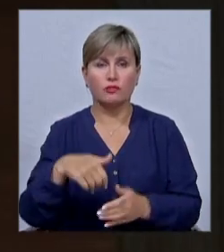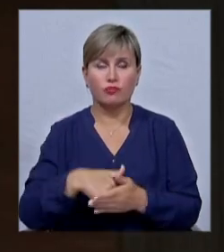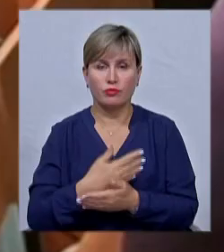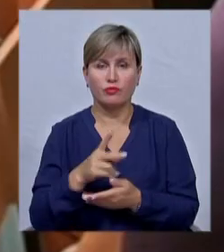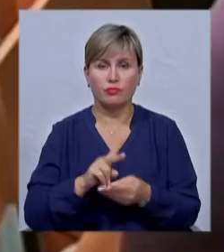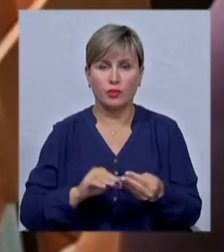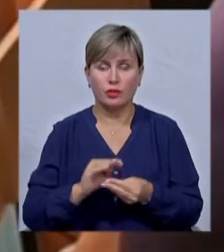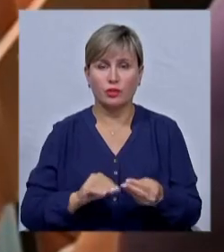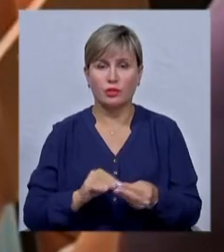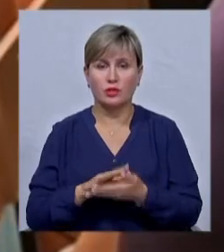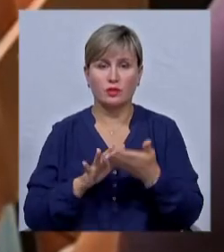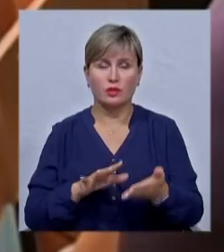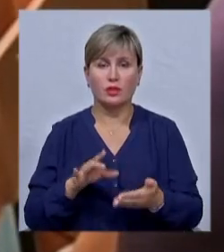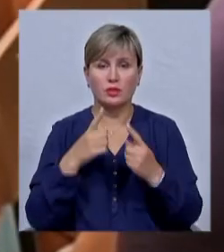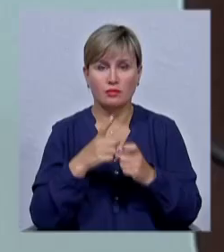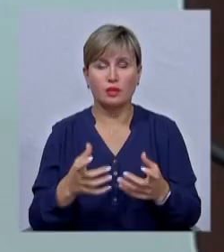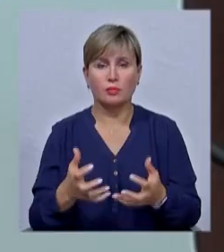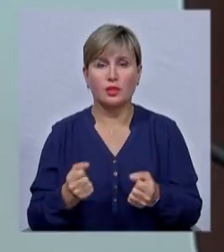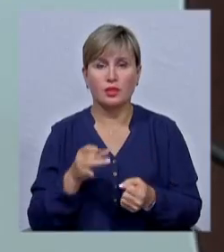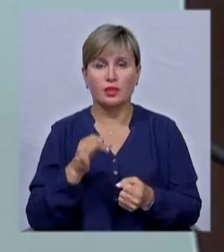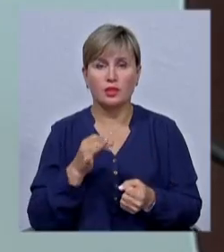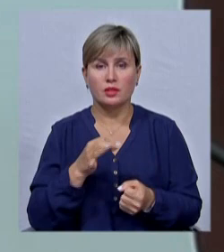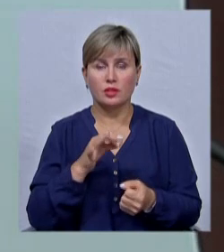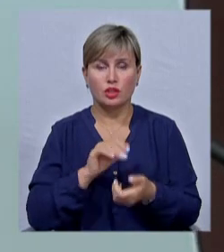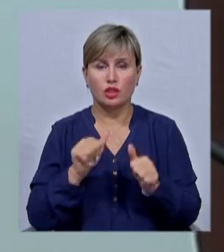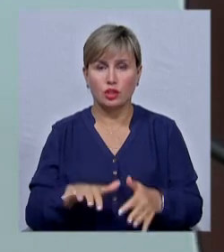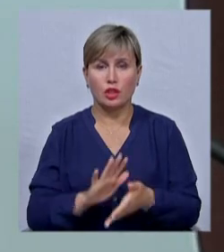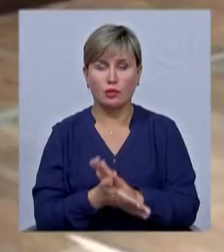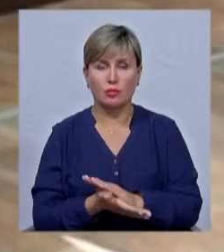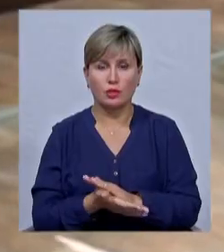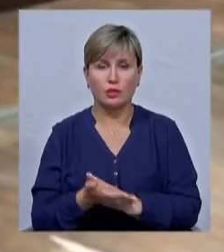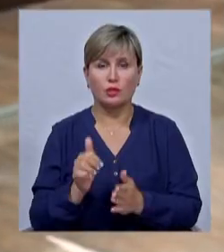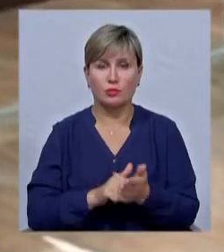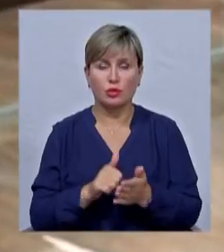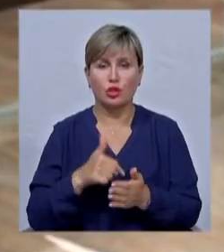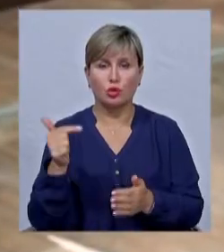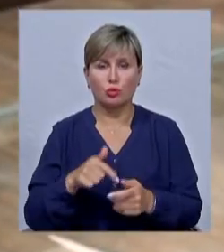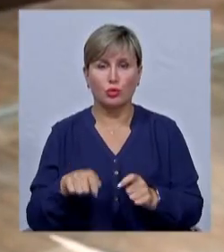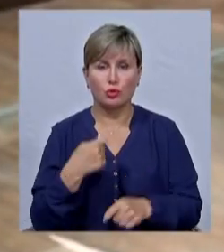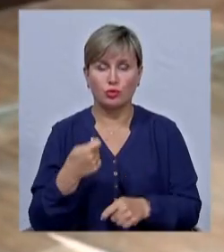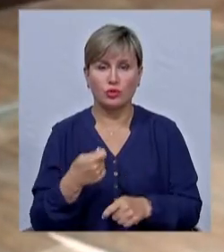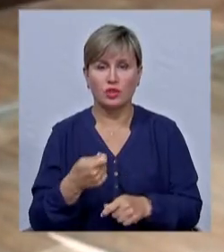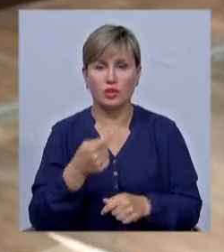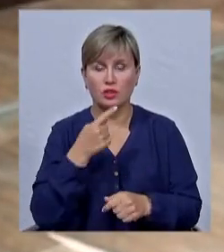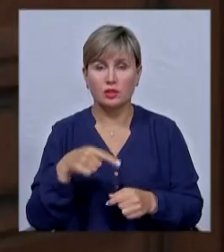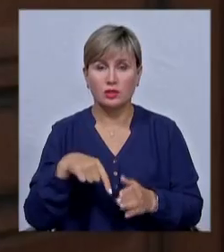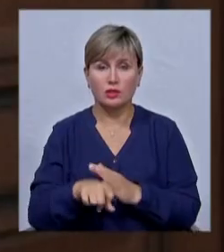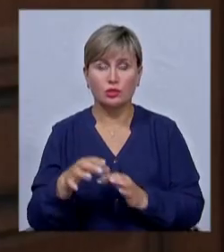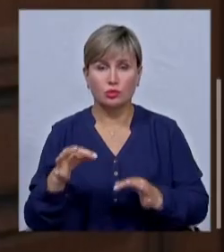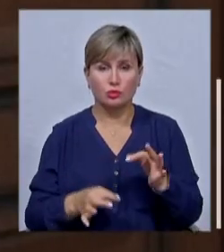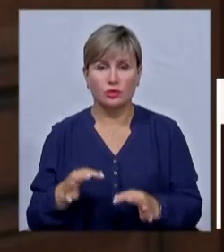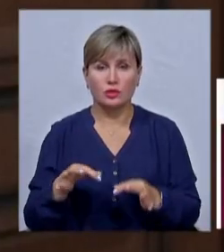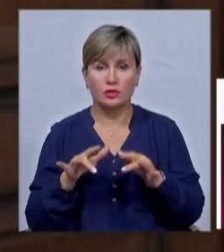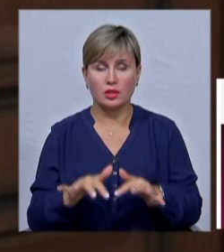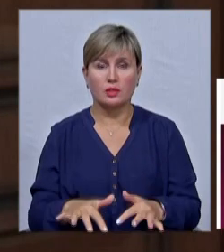жалобу в суд там заявление приняли и решение отменили причиной послужила грубое нарушение языка судопроизводства все